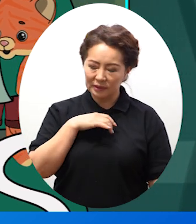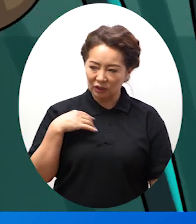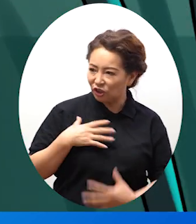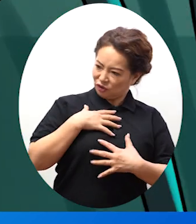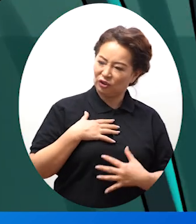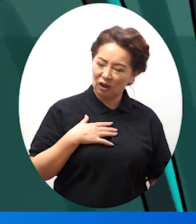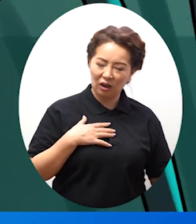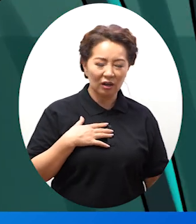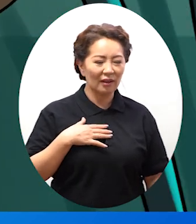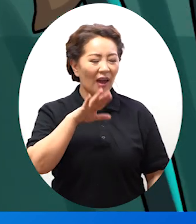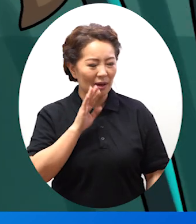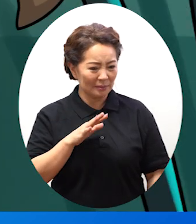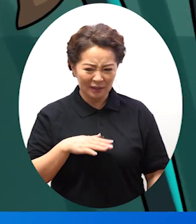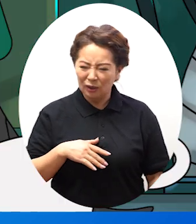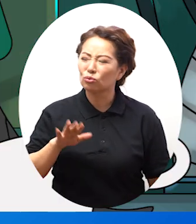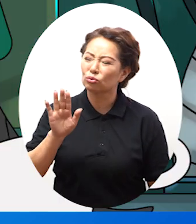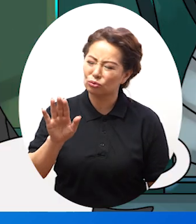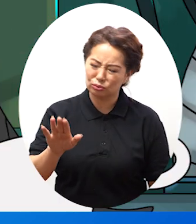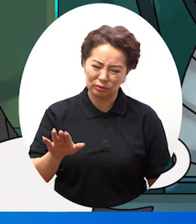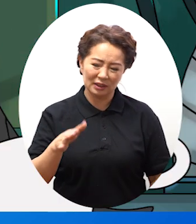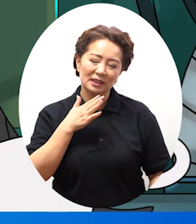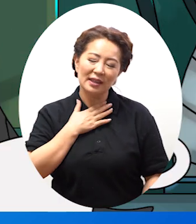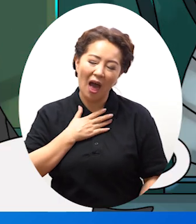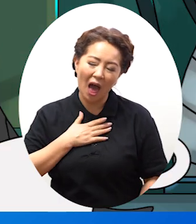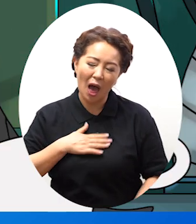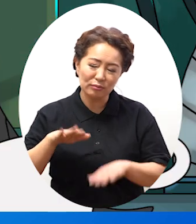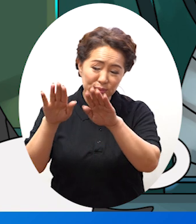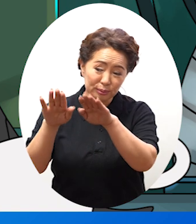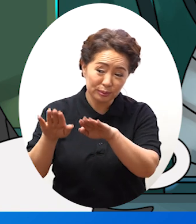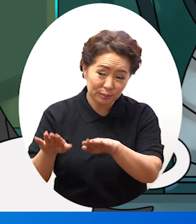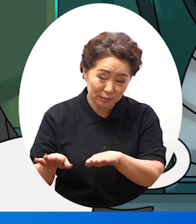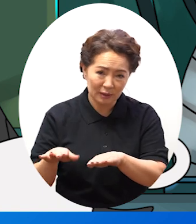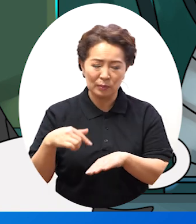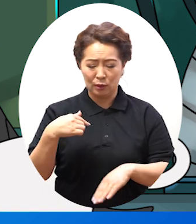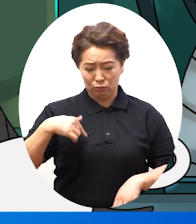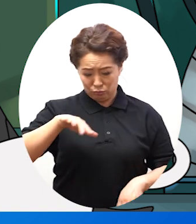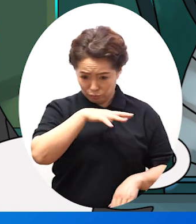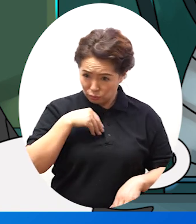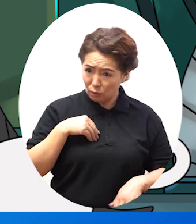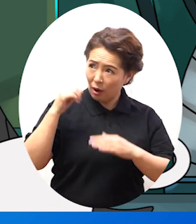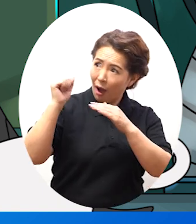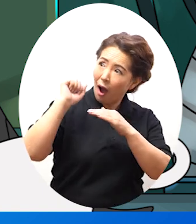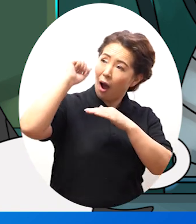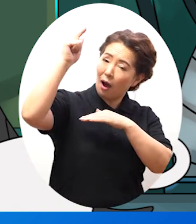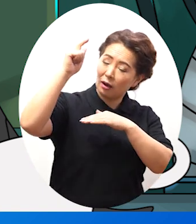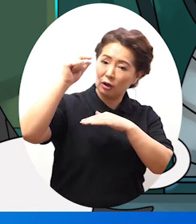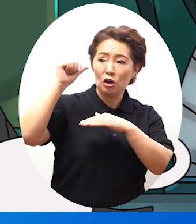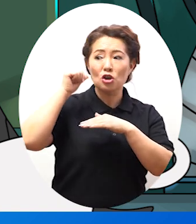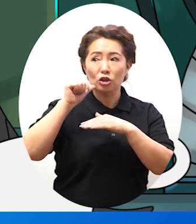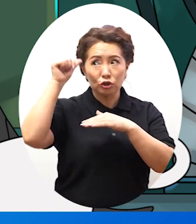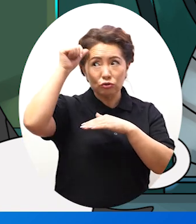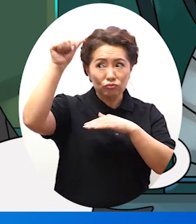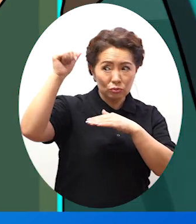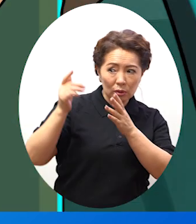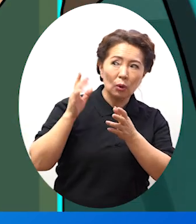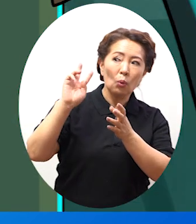зочвоо. Мөнхөө. Тайшир да. Бид нар өөрсдөөсөө ах эгч хүмүүсийн үгсийг сонсож явах хэрэгтэй шүү